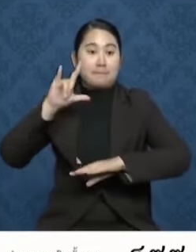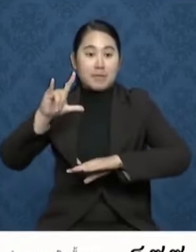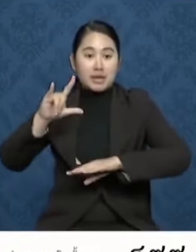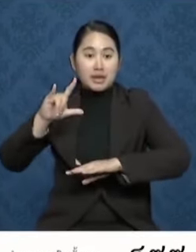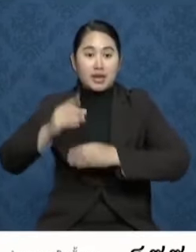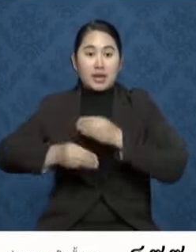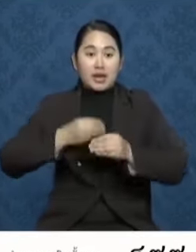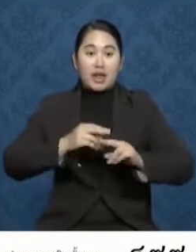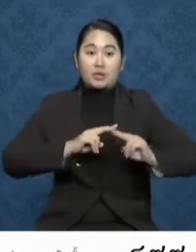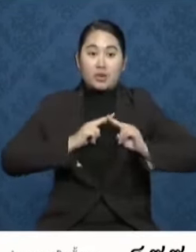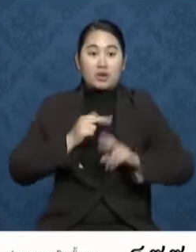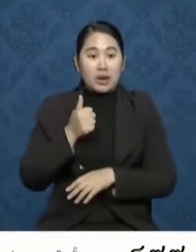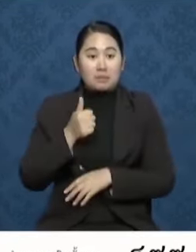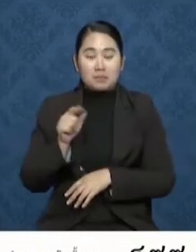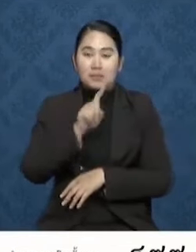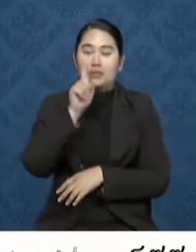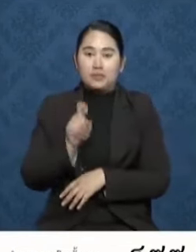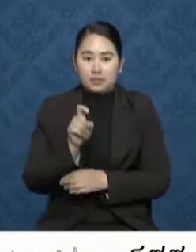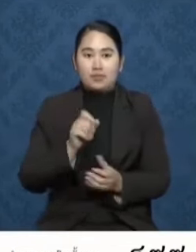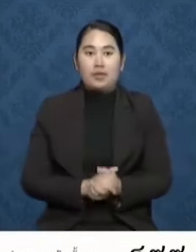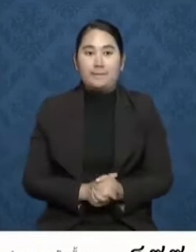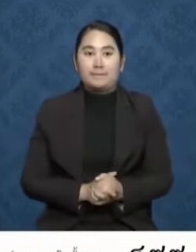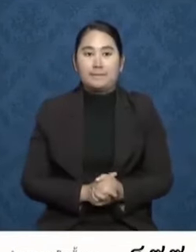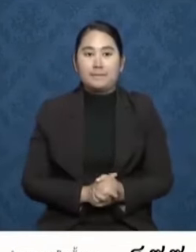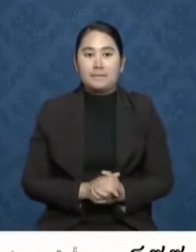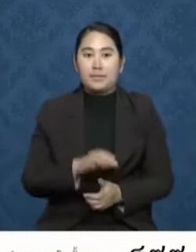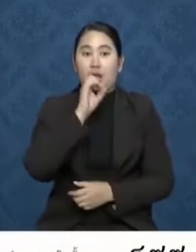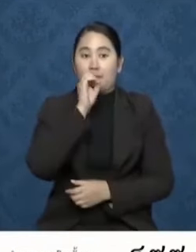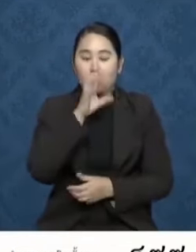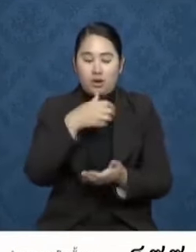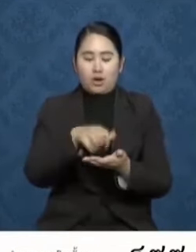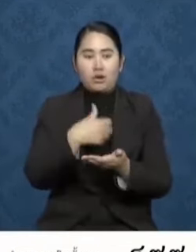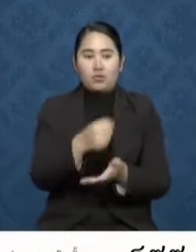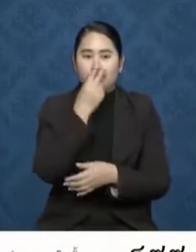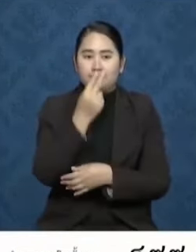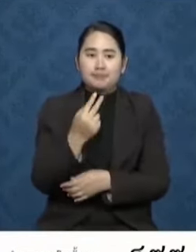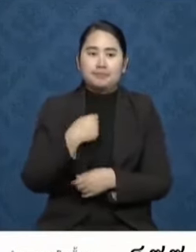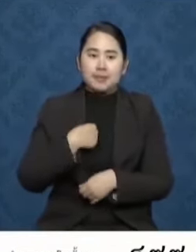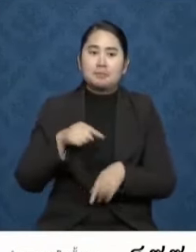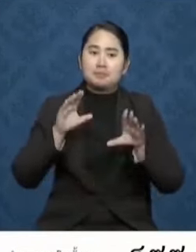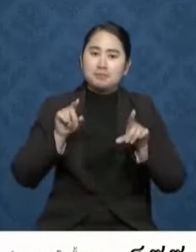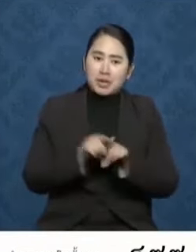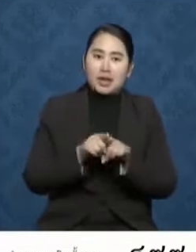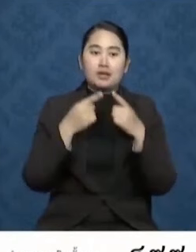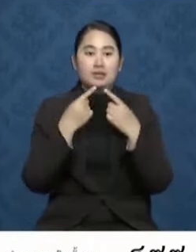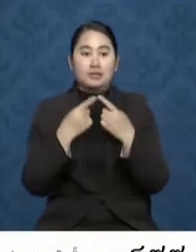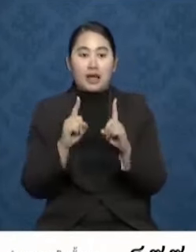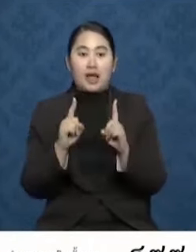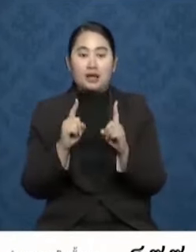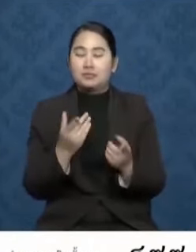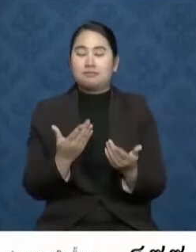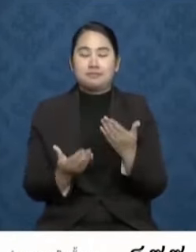อย่างไรต้องเรียนต่อท่านประธานนะครับและพี่น้องจะเห็นด้วยหรือไม่เห็นด้วยกับสนามบินอูตะเภา